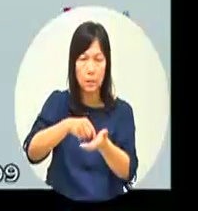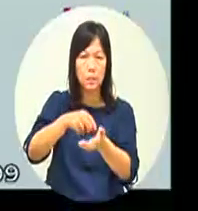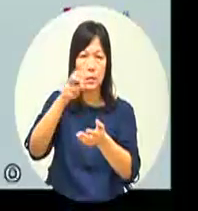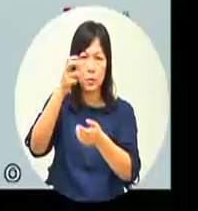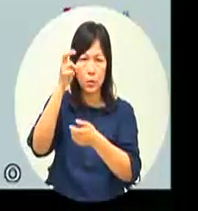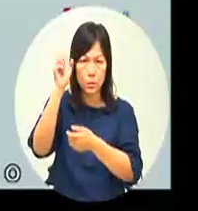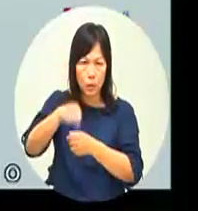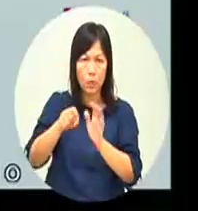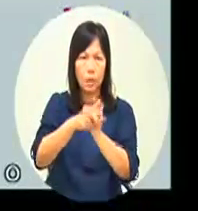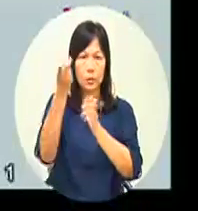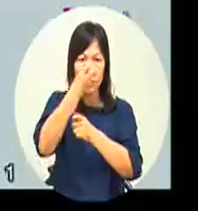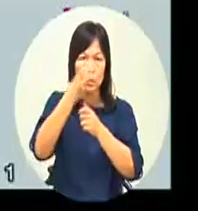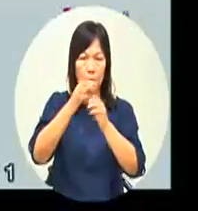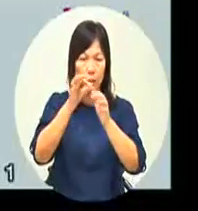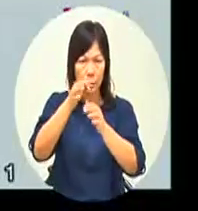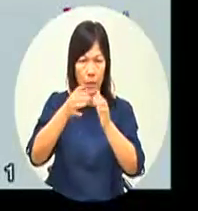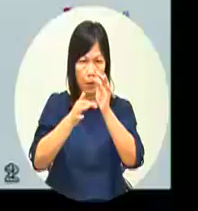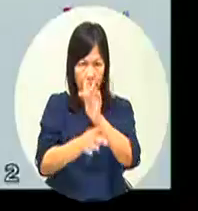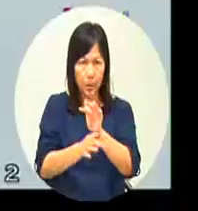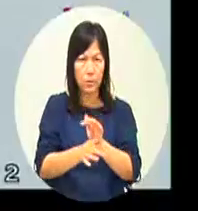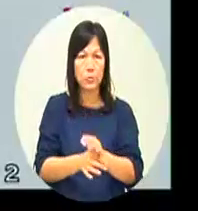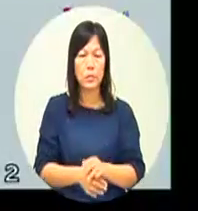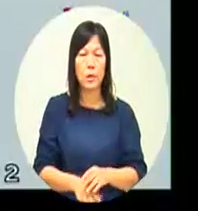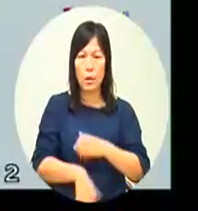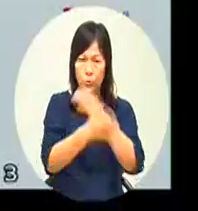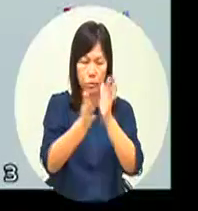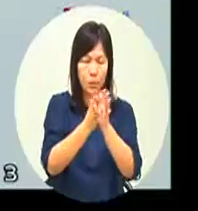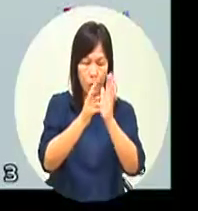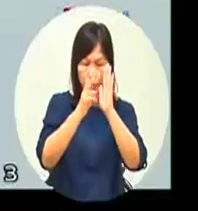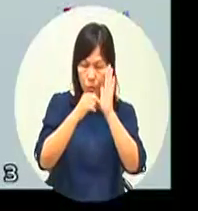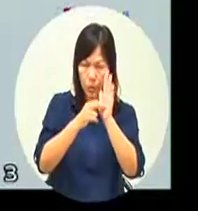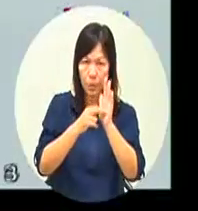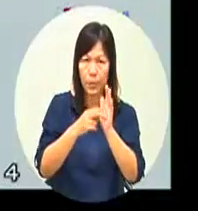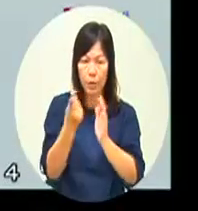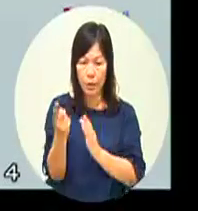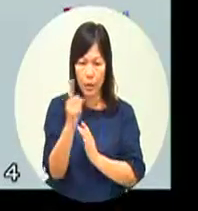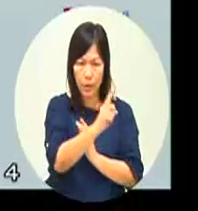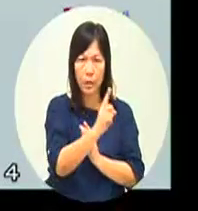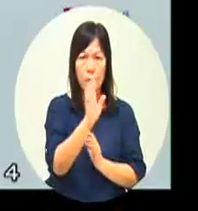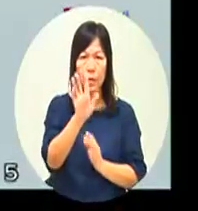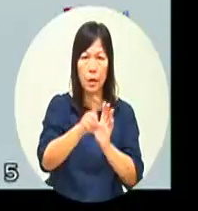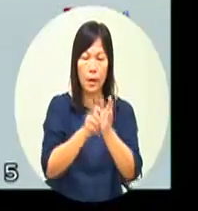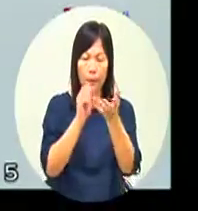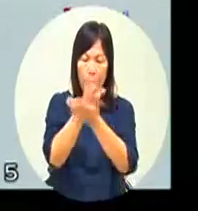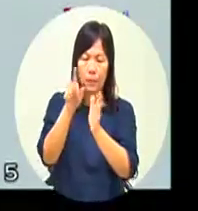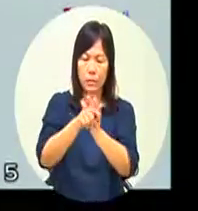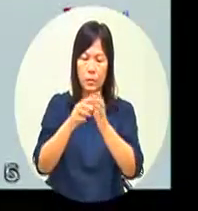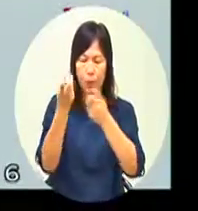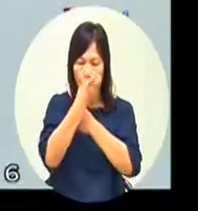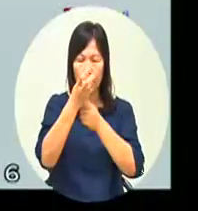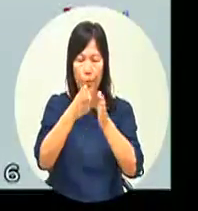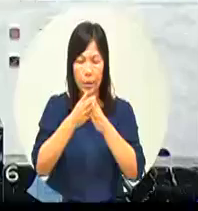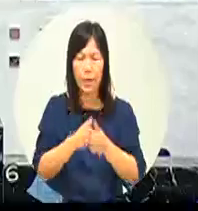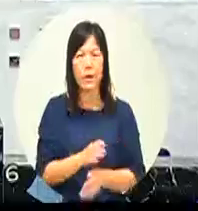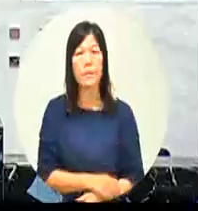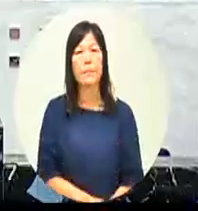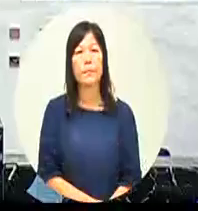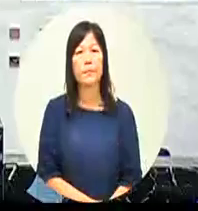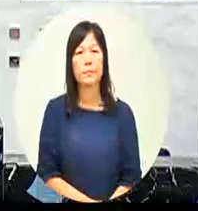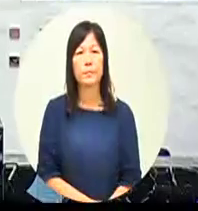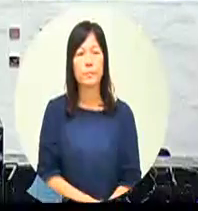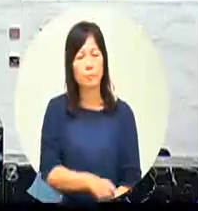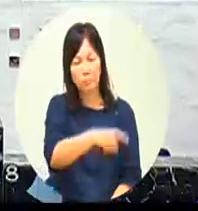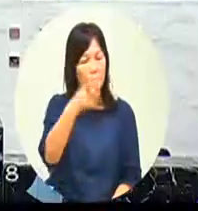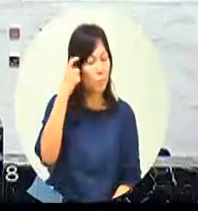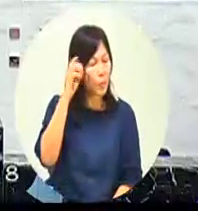许可审查收费标准，全文及说明已份报请归议会备查，请查照。请 各位同仁